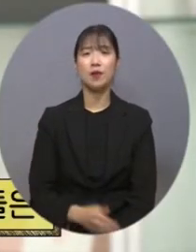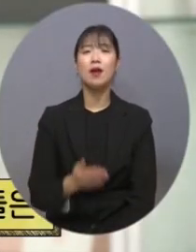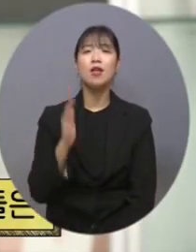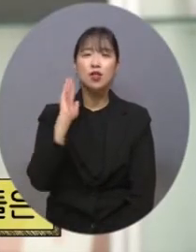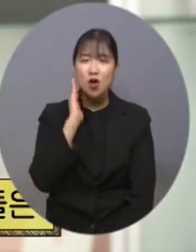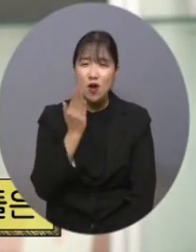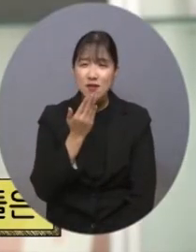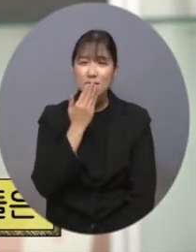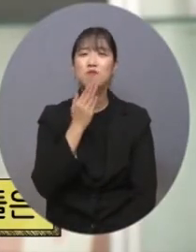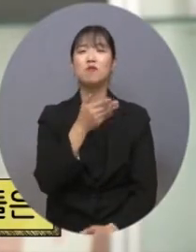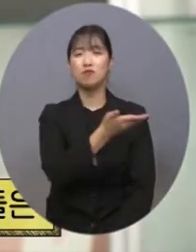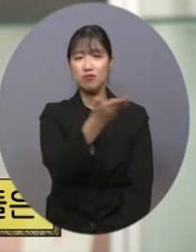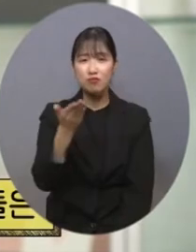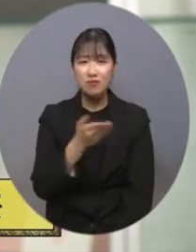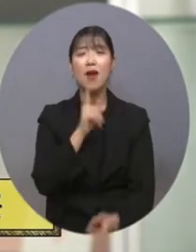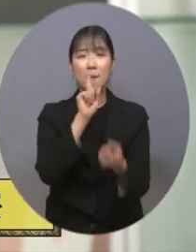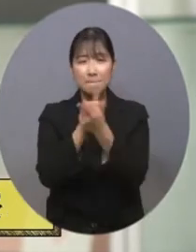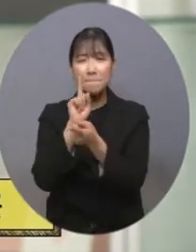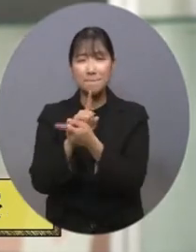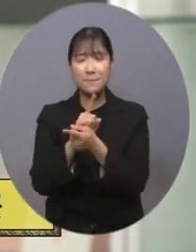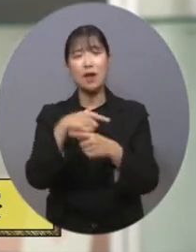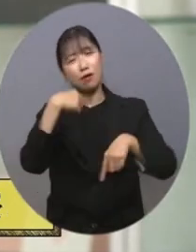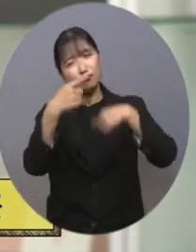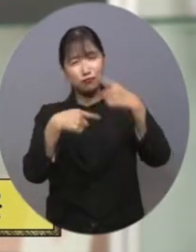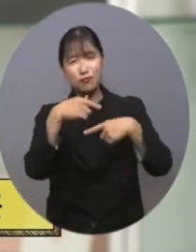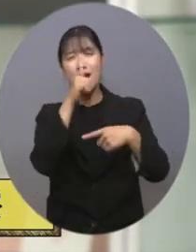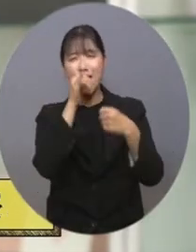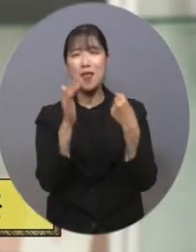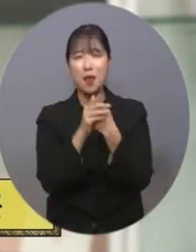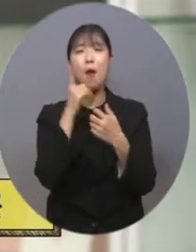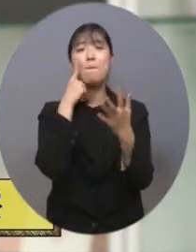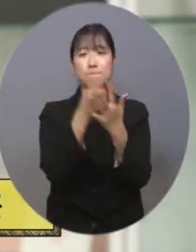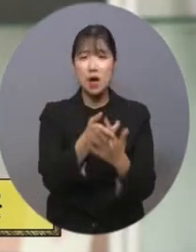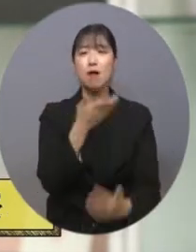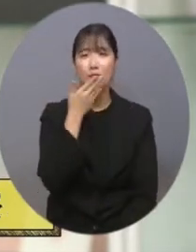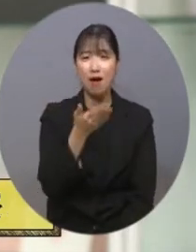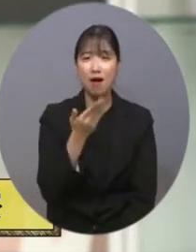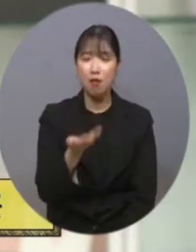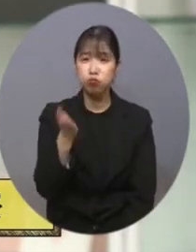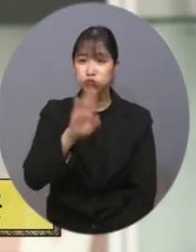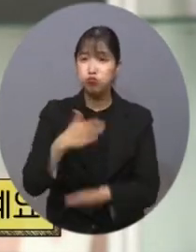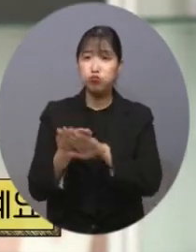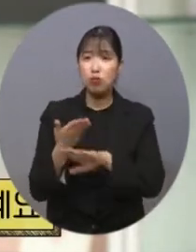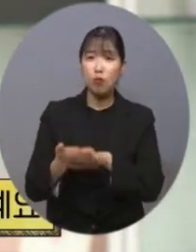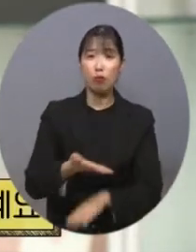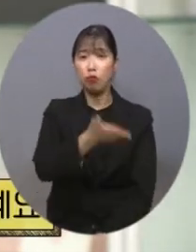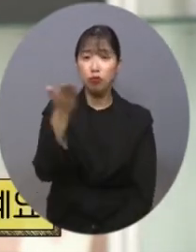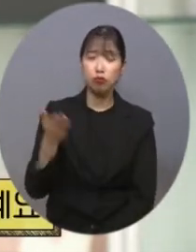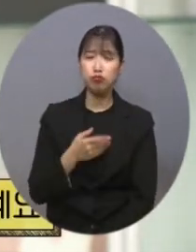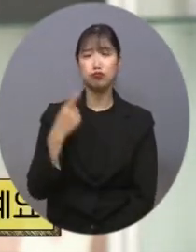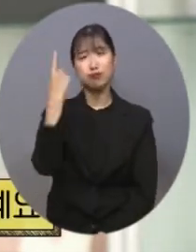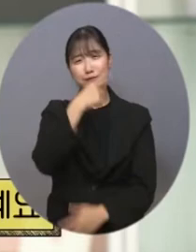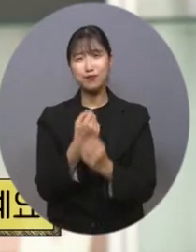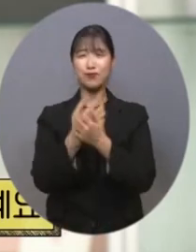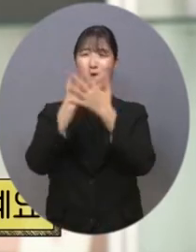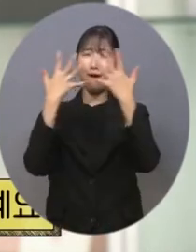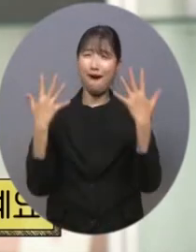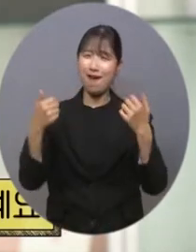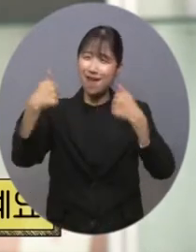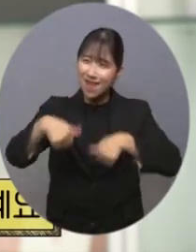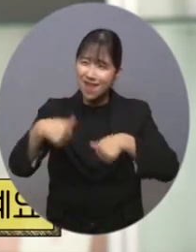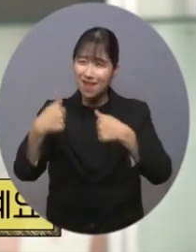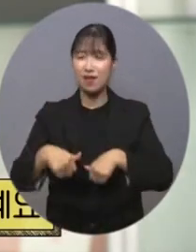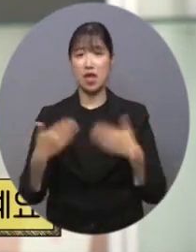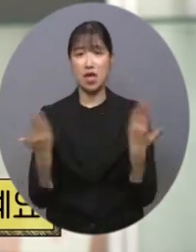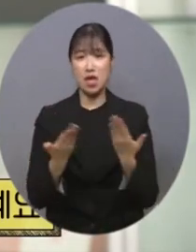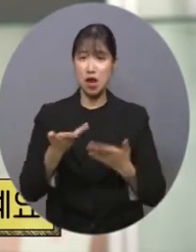이제 청각장애인 분들이나 이런 분들은 제가 수화를 하시니까 알 수가 있었는데 예. 다른 분들은 너무 밝게 인사해 주시고